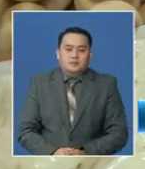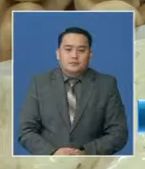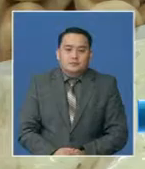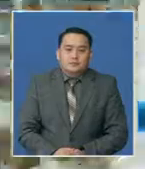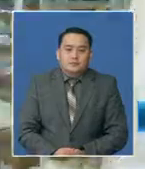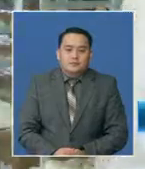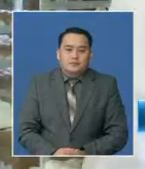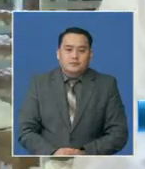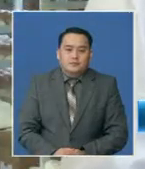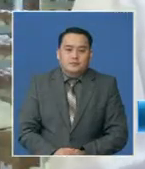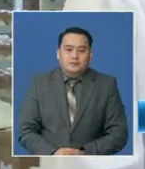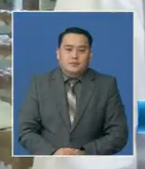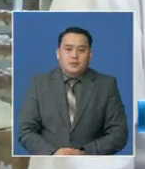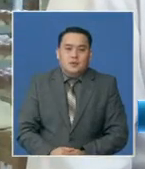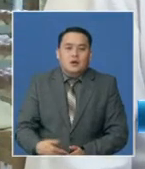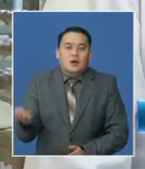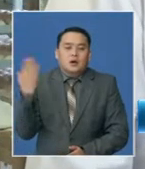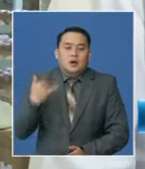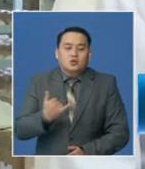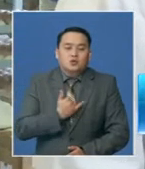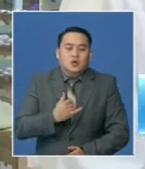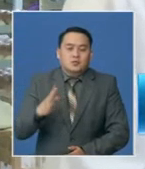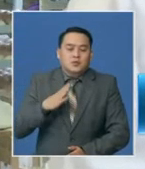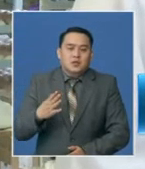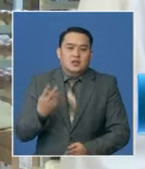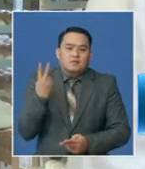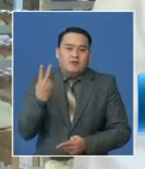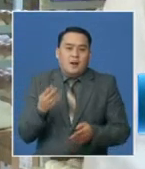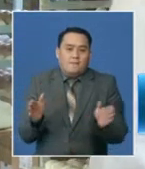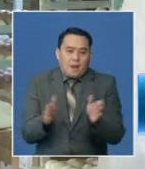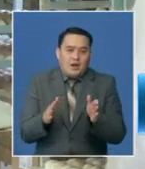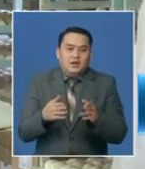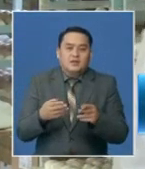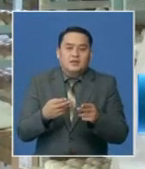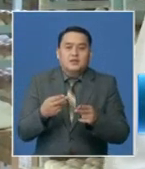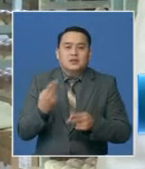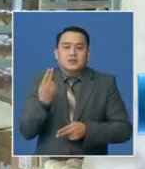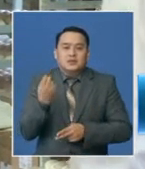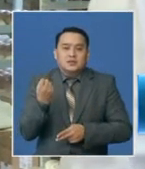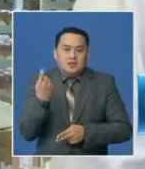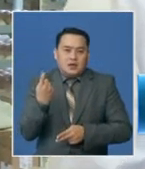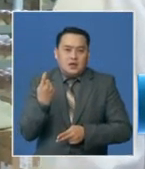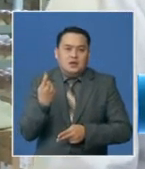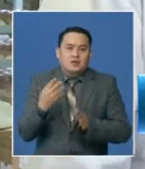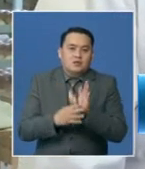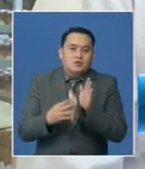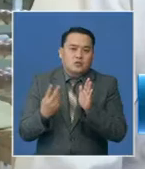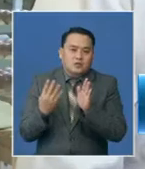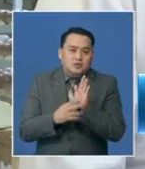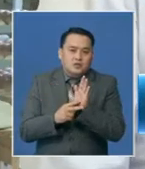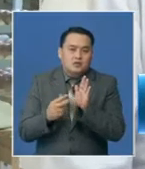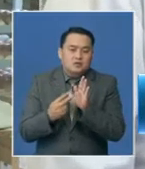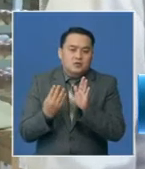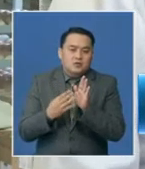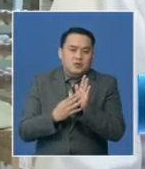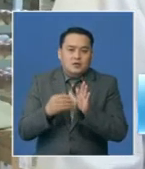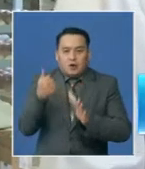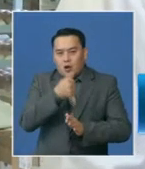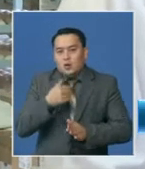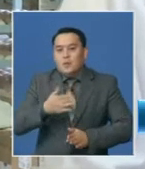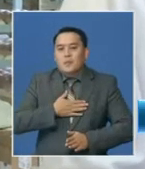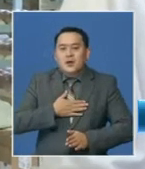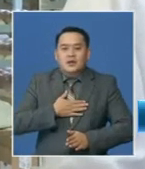человек. Стоит отметить, что на сегодня в целом по Текели действуют более 1000 предпринимателей. Большая часть из них являются